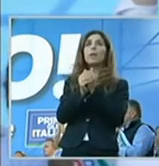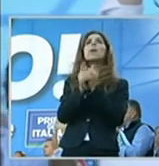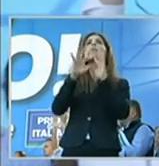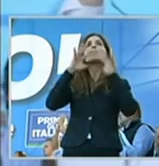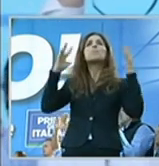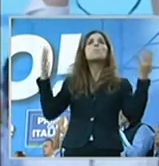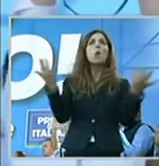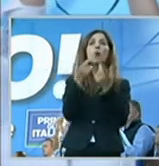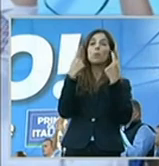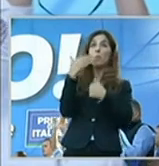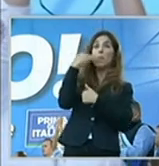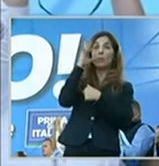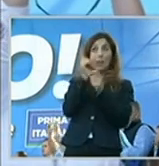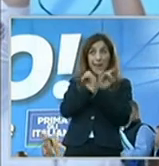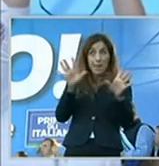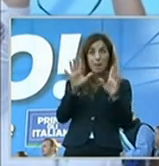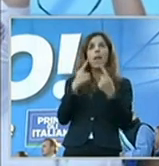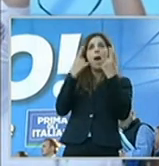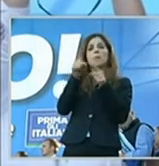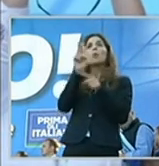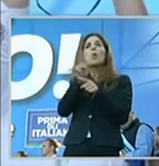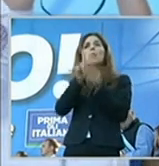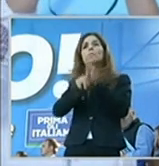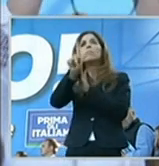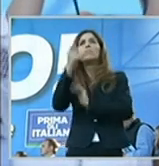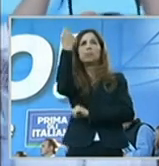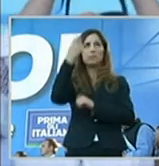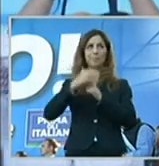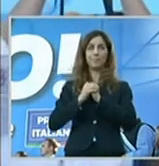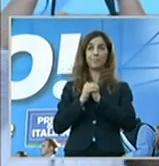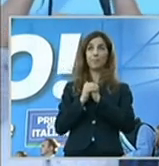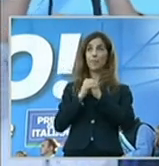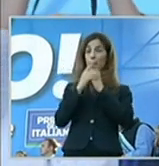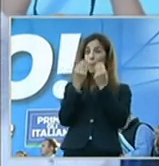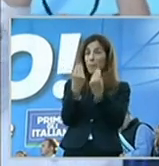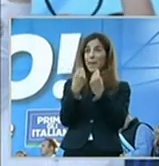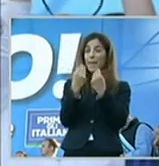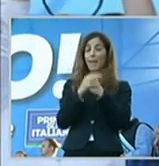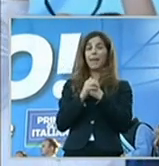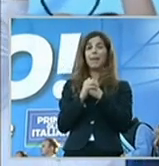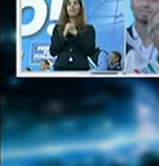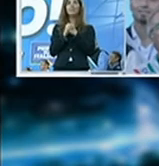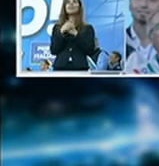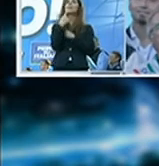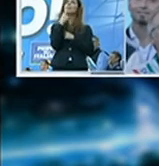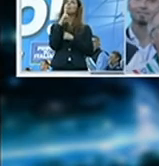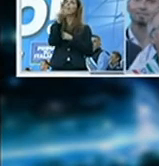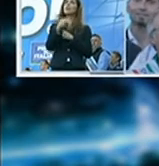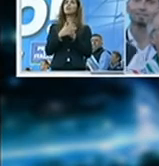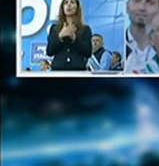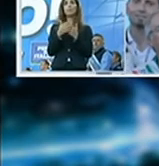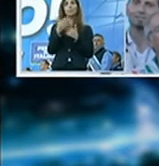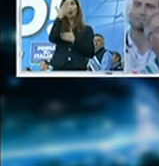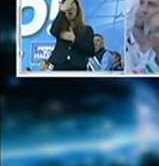liberi conta su di voi. Naturalmente abbiamo adesso parecchio materiale, anche sia sul fronte Europa, anche se Alessandro Campi, onestà, forse